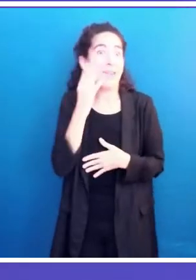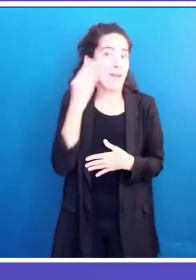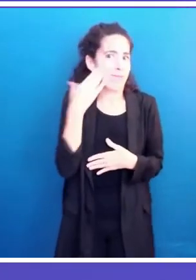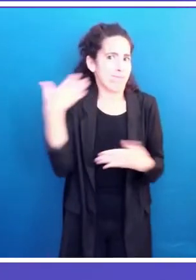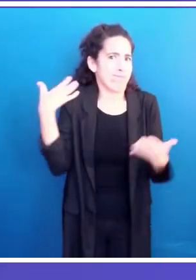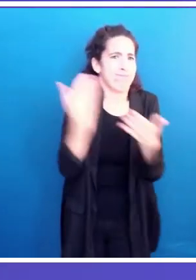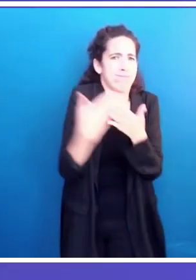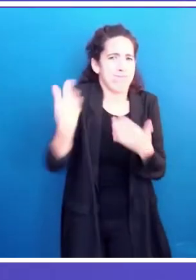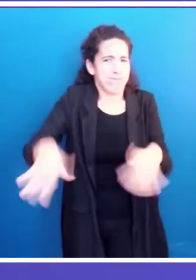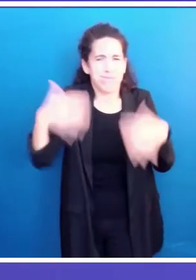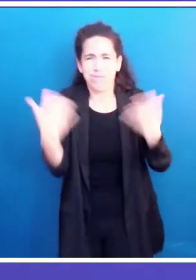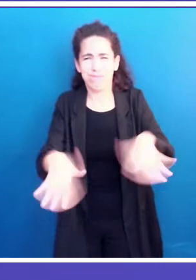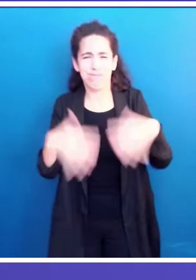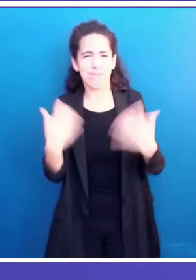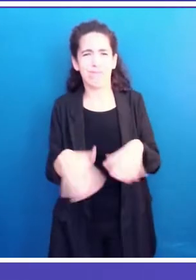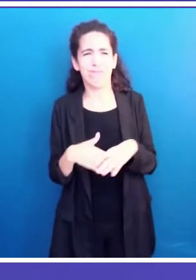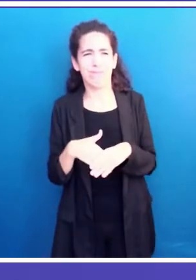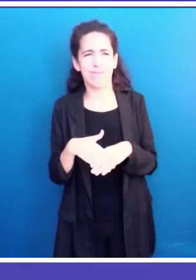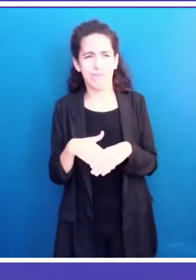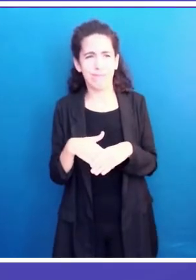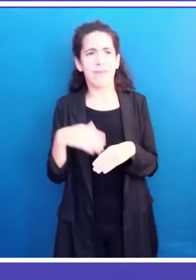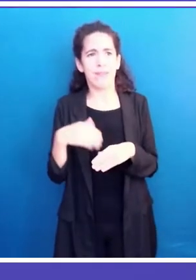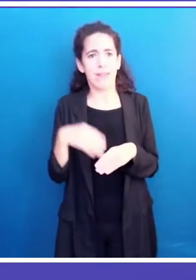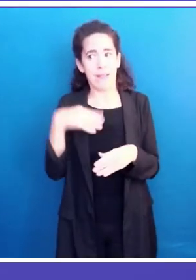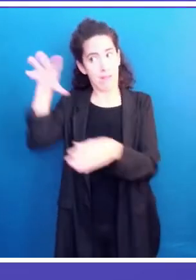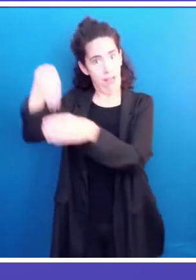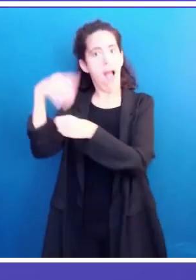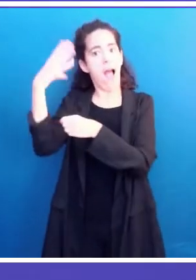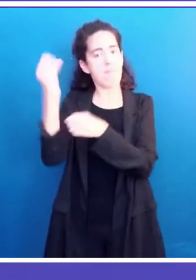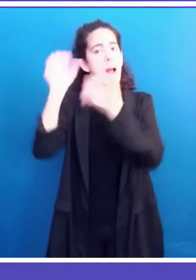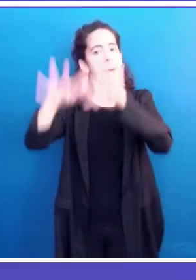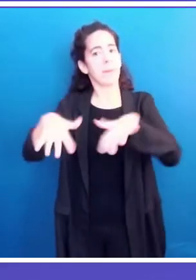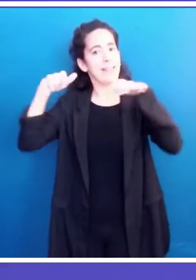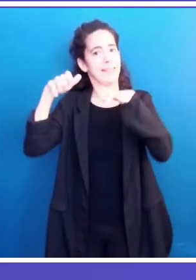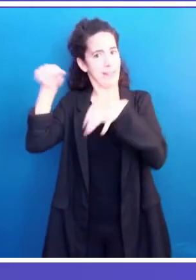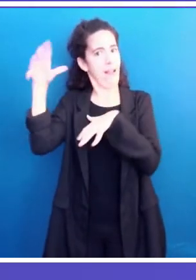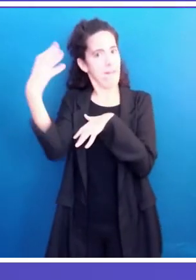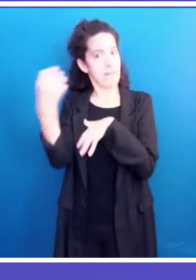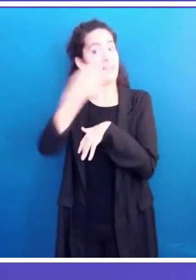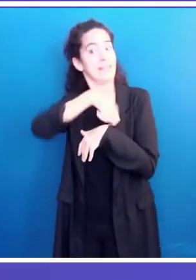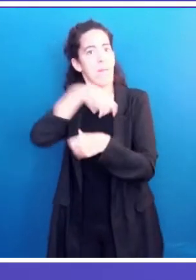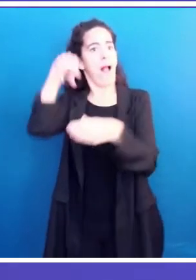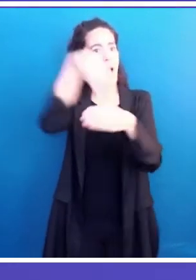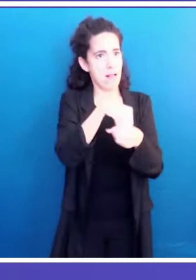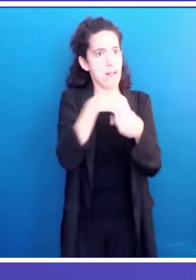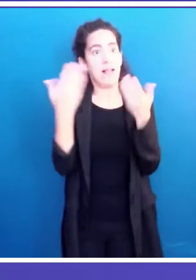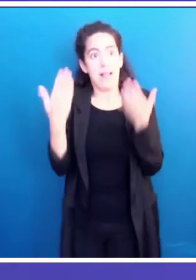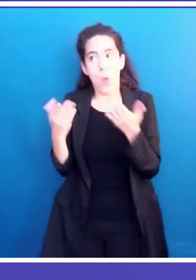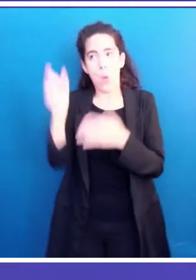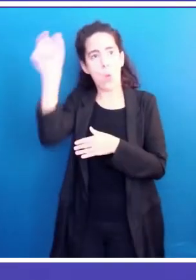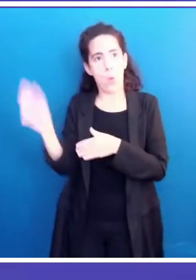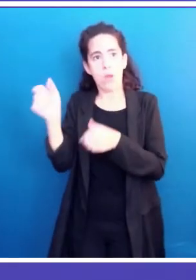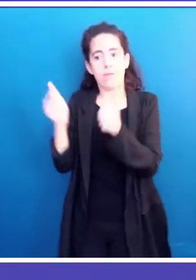البرلمان الإسباني، والآن هي أيضا مستشارة في منطقة برشلونة الكبرى، وهي